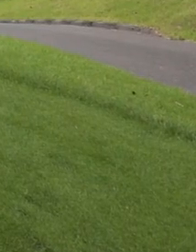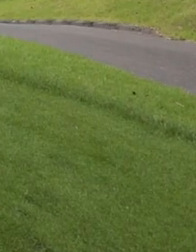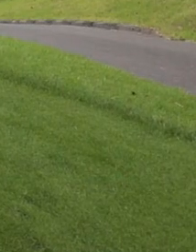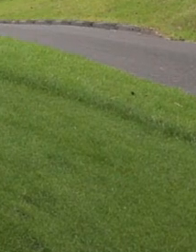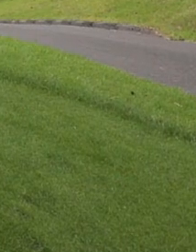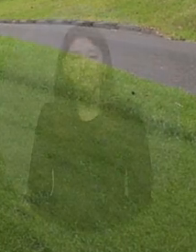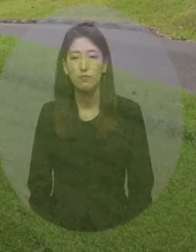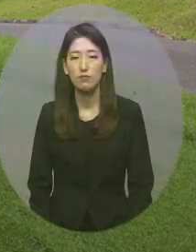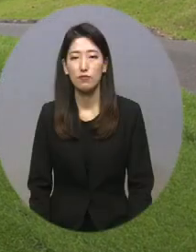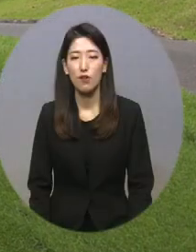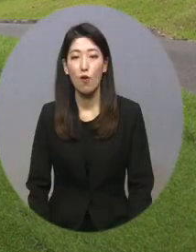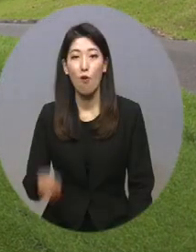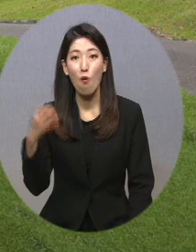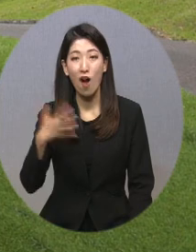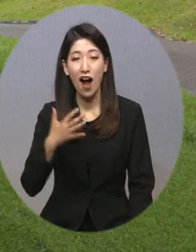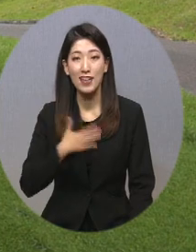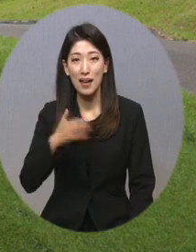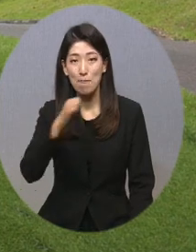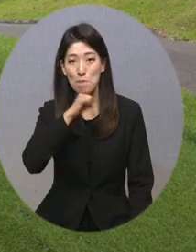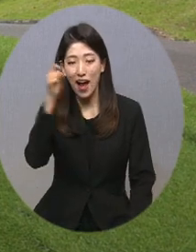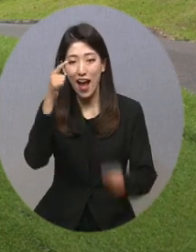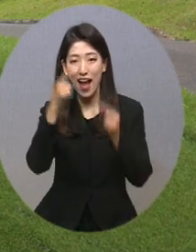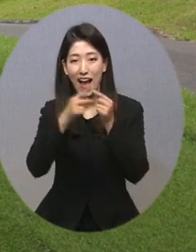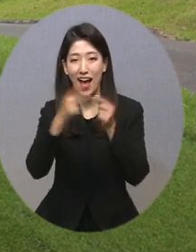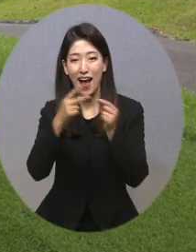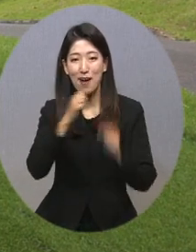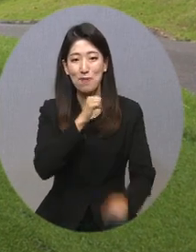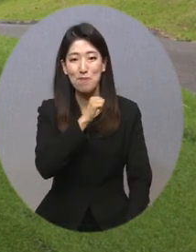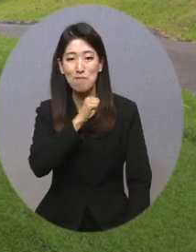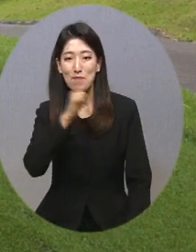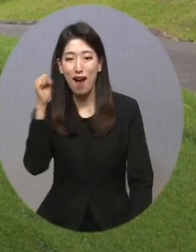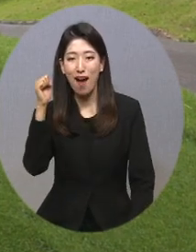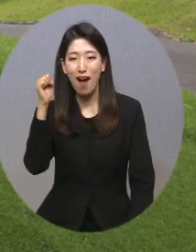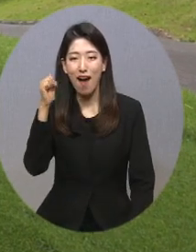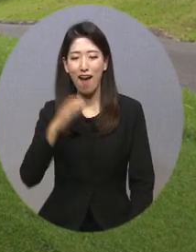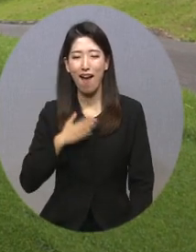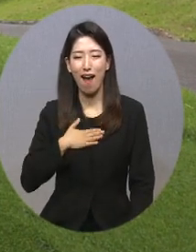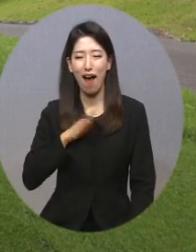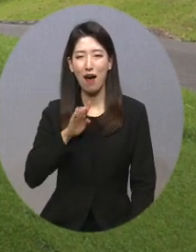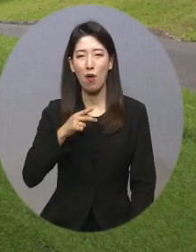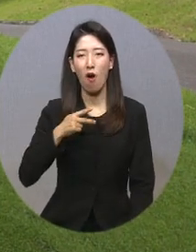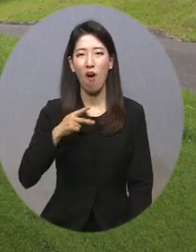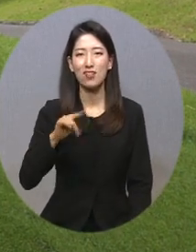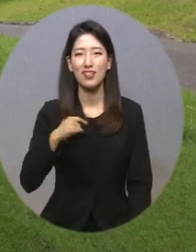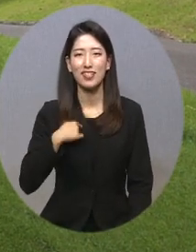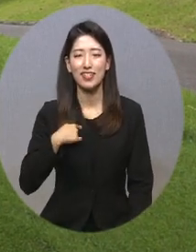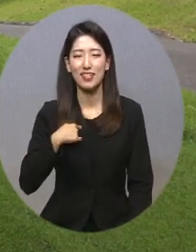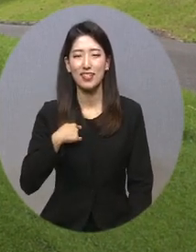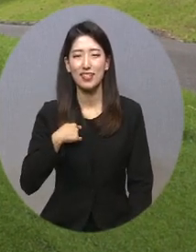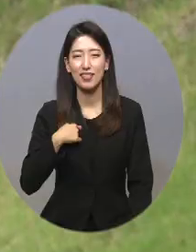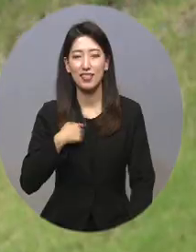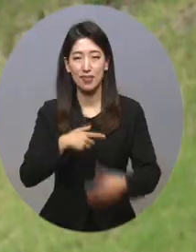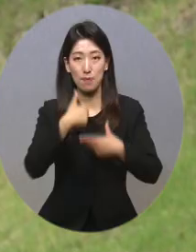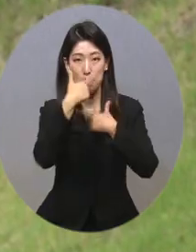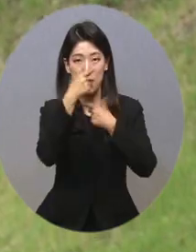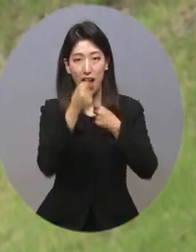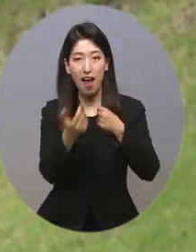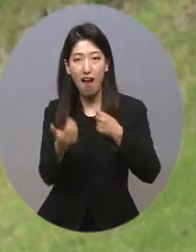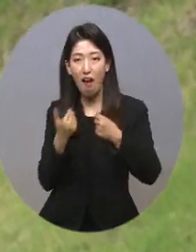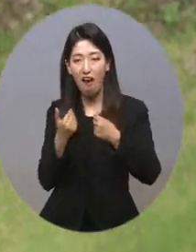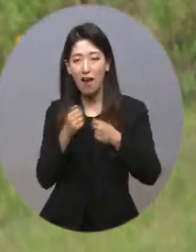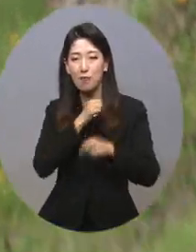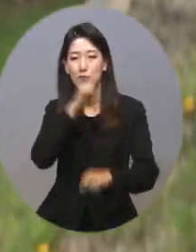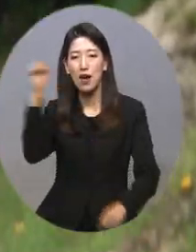와, 3승을 하다니. 3승 했어. 와, 우리 영훈이가 1위도 하고. 아, 네. 와. 감사합니다. 아,